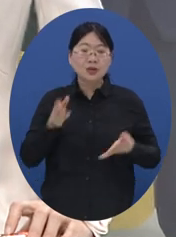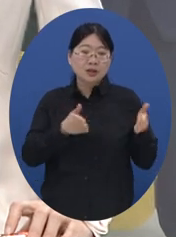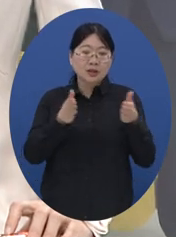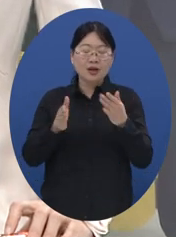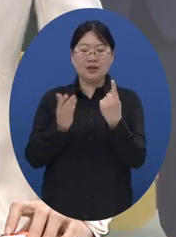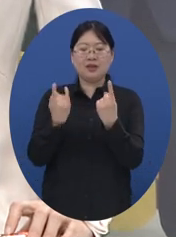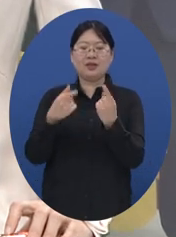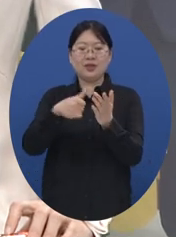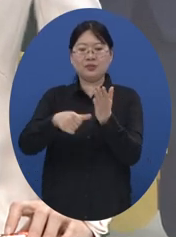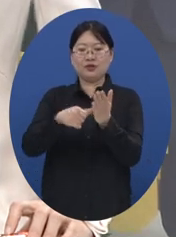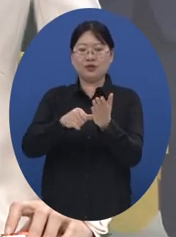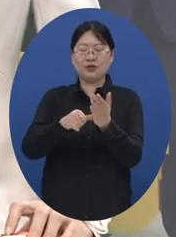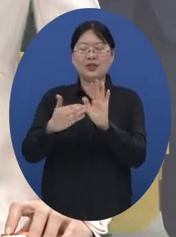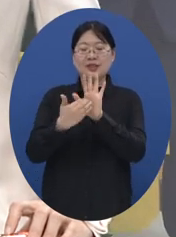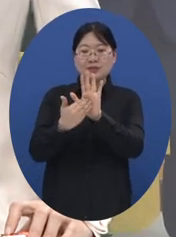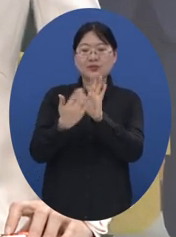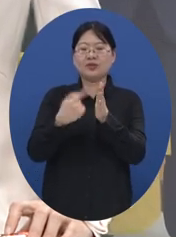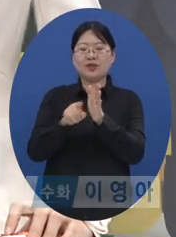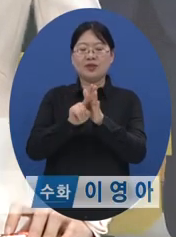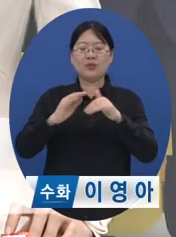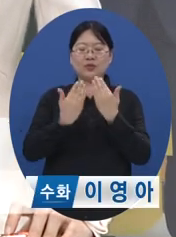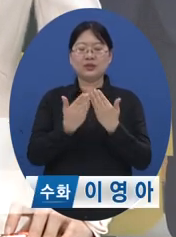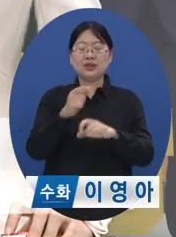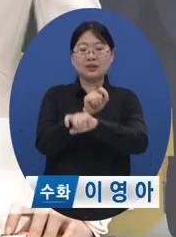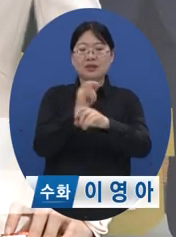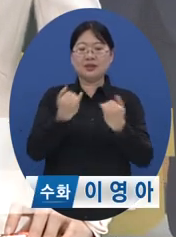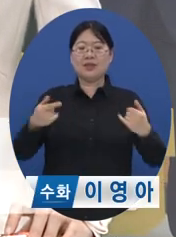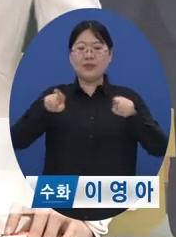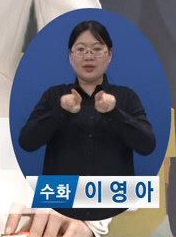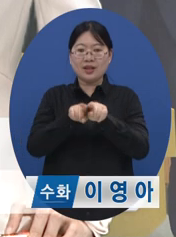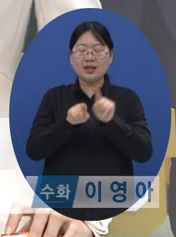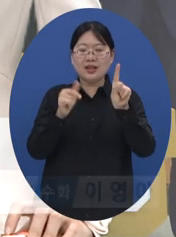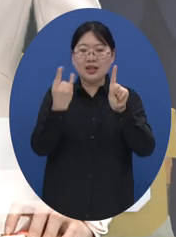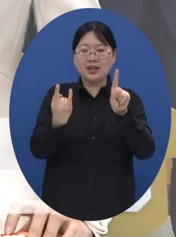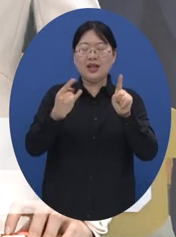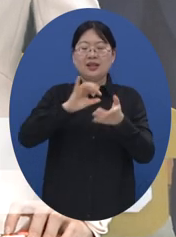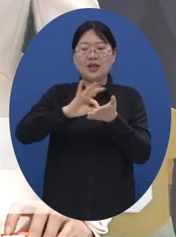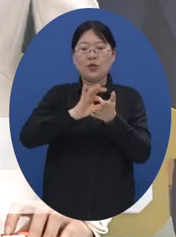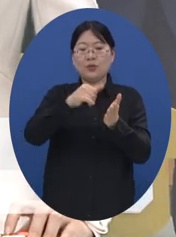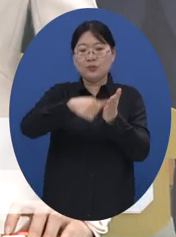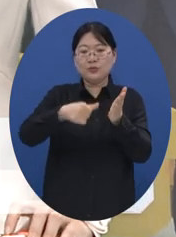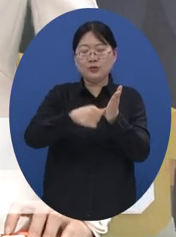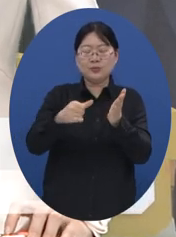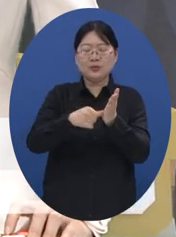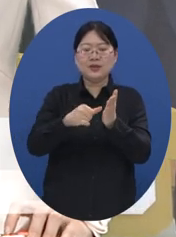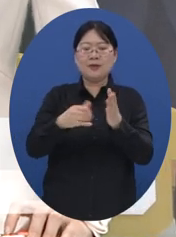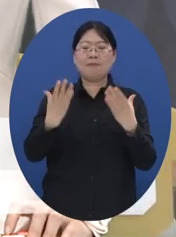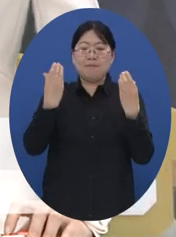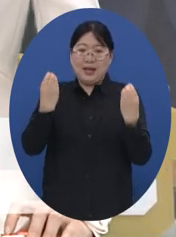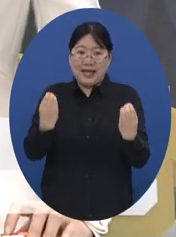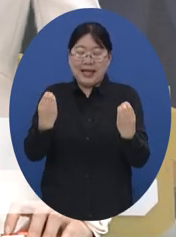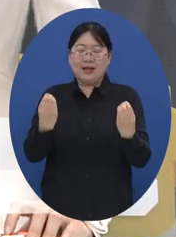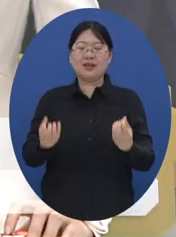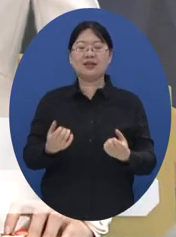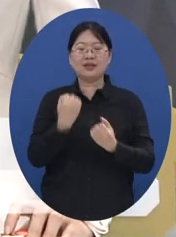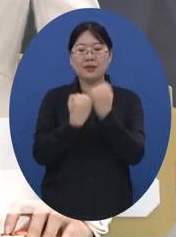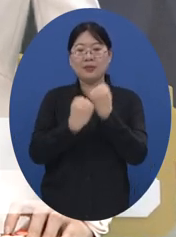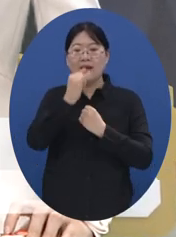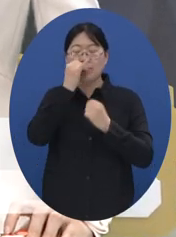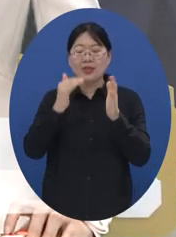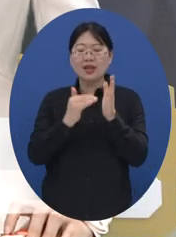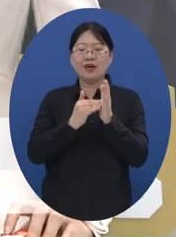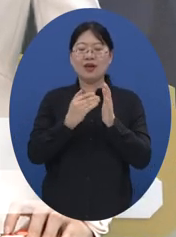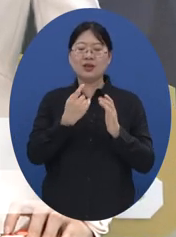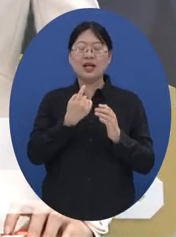경기력과 일회용품 근절을 위해 전 직원이 함께하는 일회용품 국가의 캠페인 을 열었습니다 참가자들은 종이컵 대신